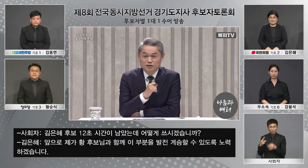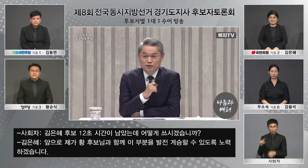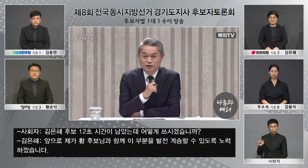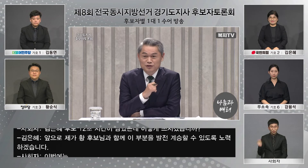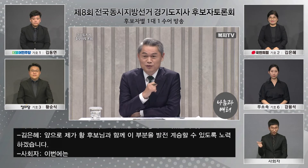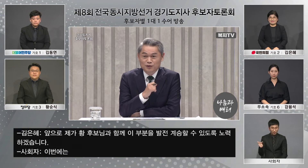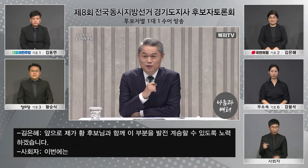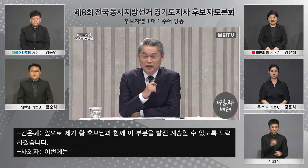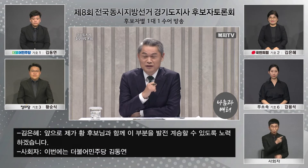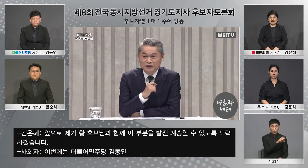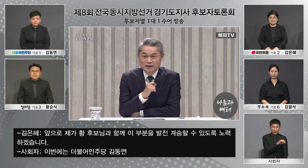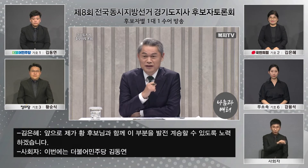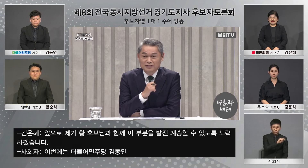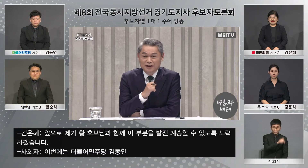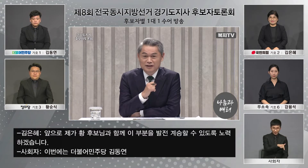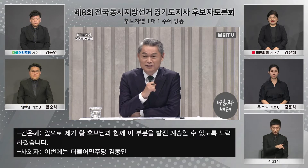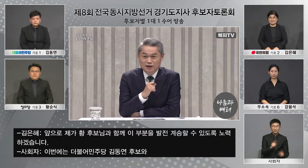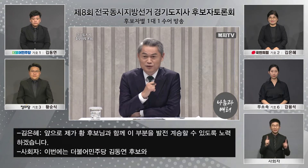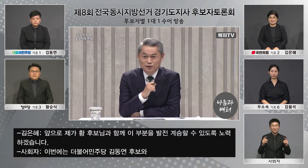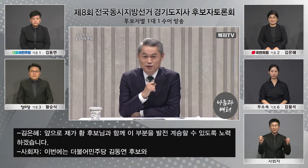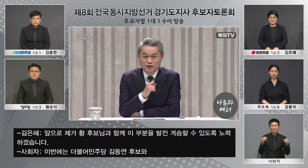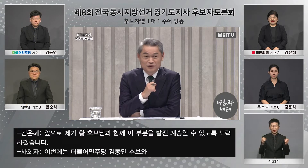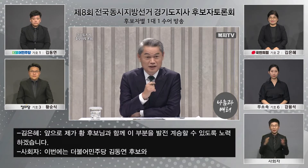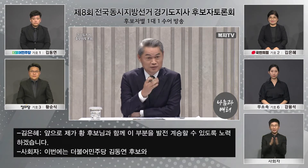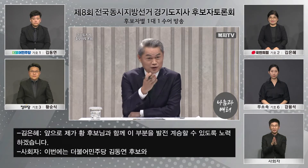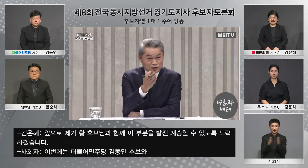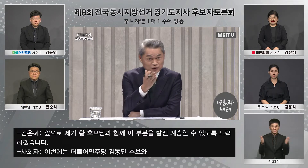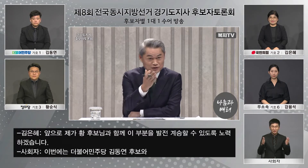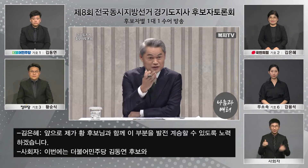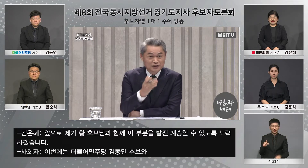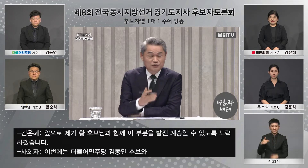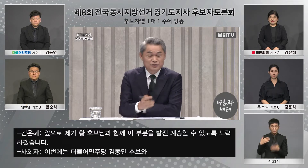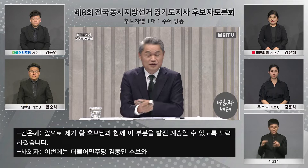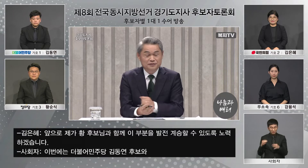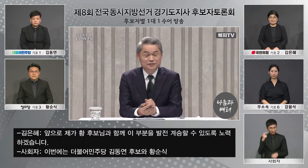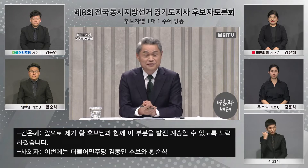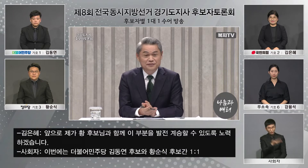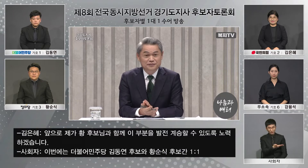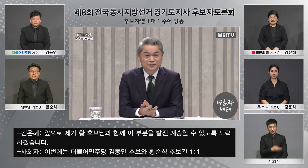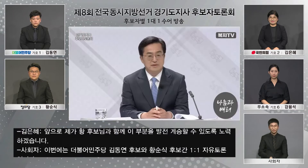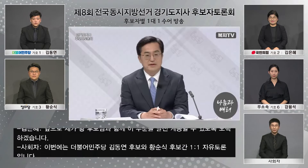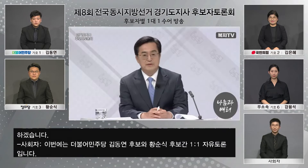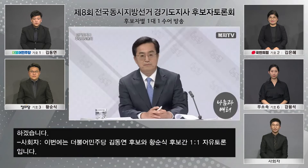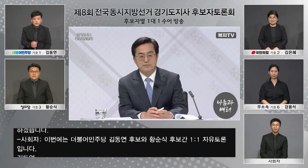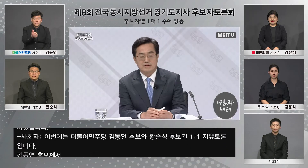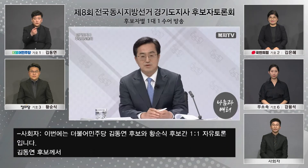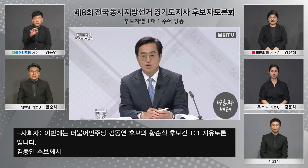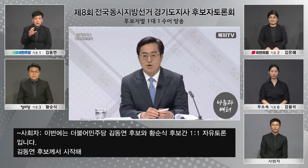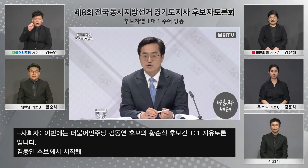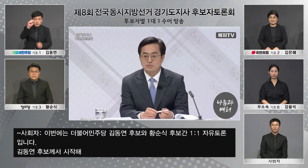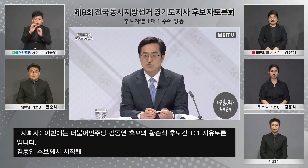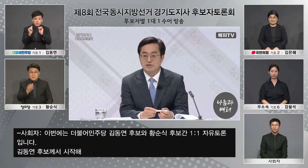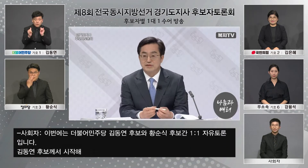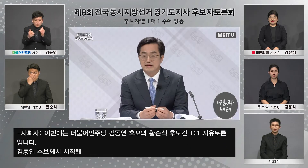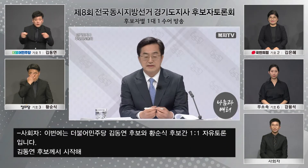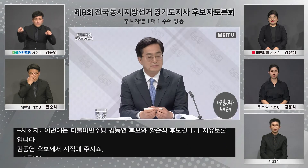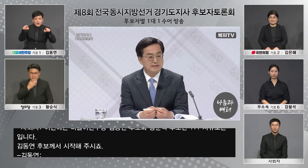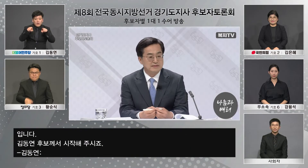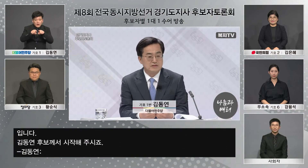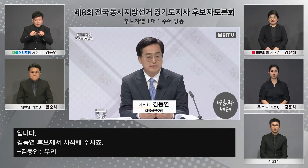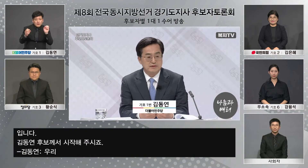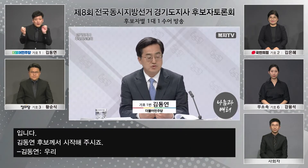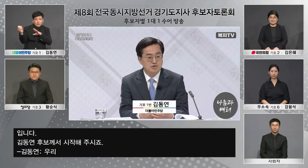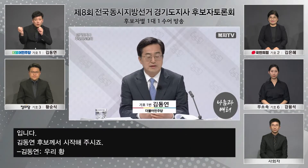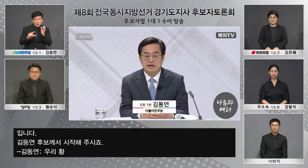후보와 황순식 후보 간 1대1 자유 토론입니다. 김동연 후보께서 시작해 주시죠. 네, 우리 황 후보님께는 같이 토론하고 싶은 주제들이